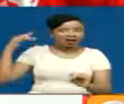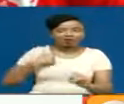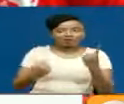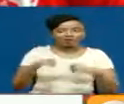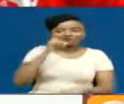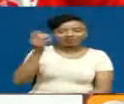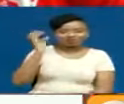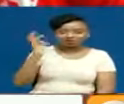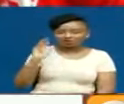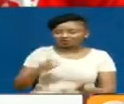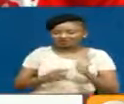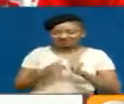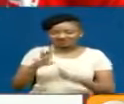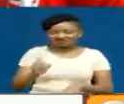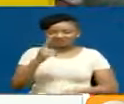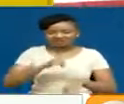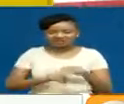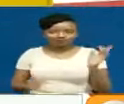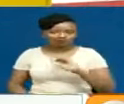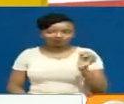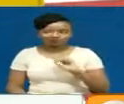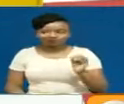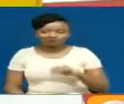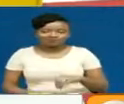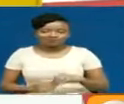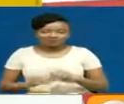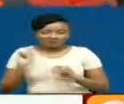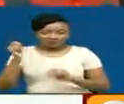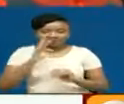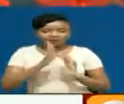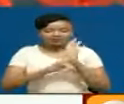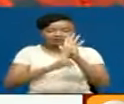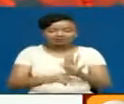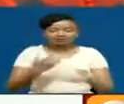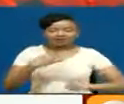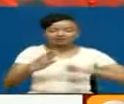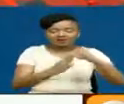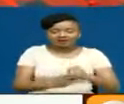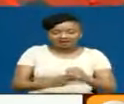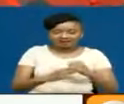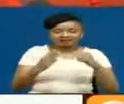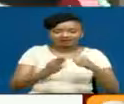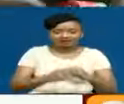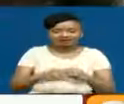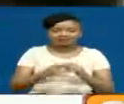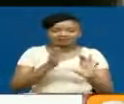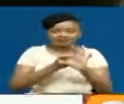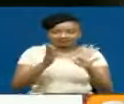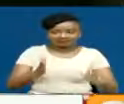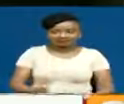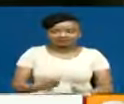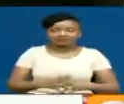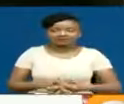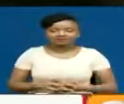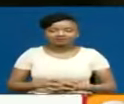dhahabu, so haitakuwa mara ya kwanza. Kenya itawakilishwa na wanariadha 9 katika mchezo wa kunyanyua uzani, kupiga